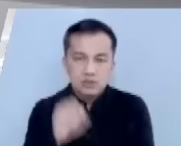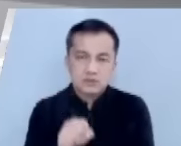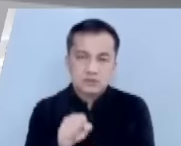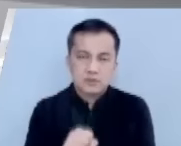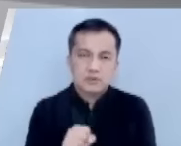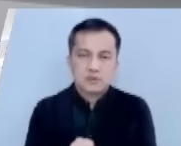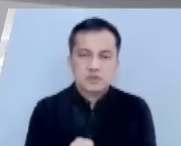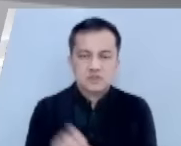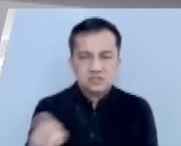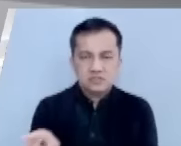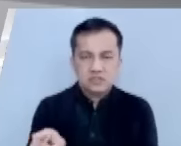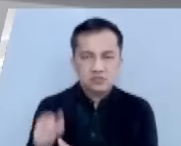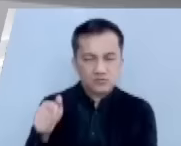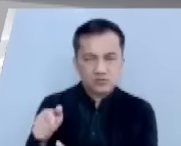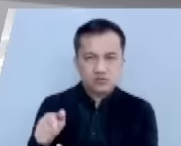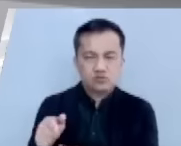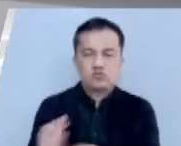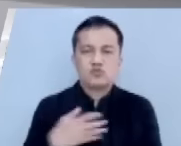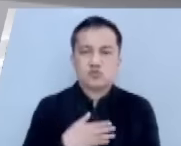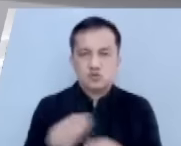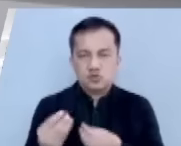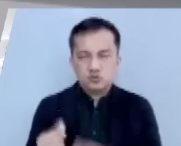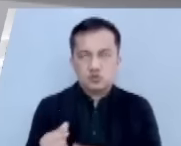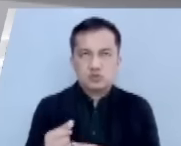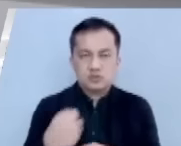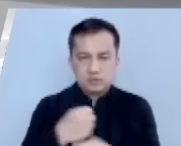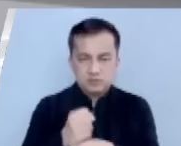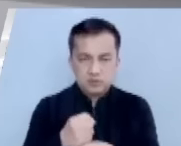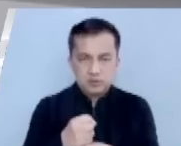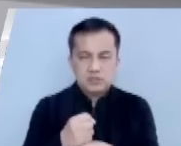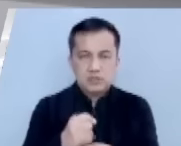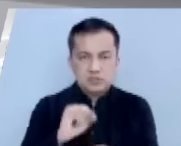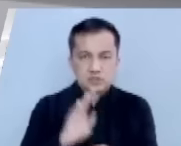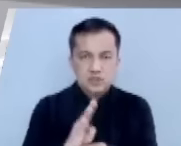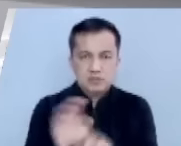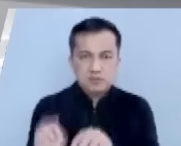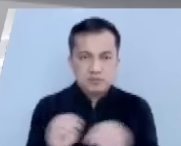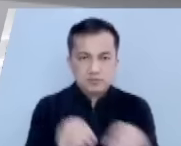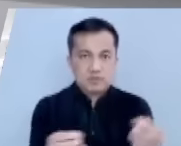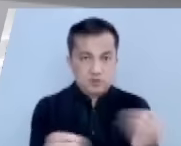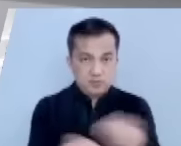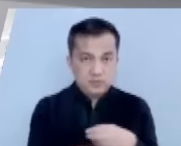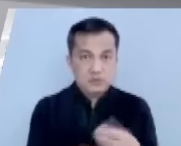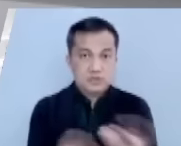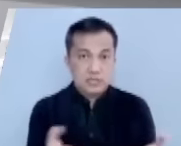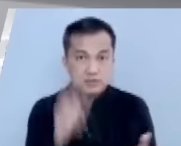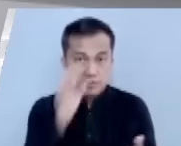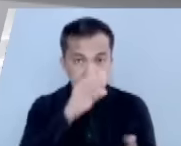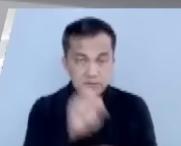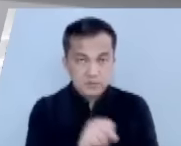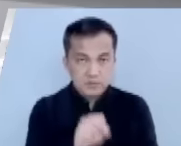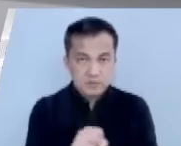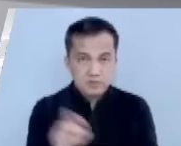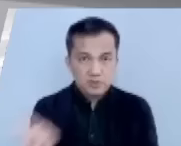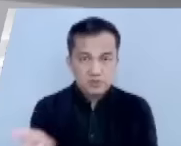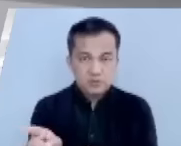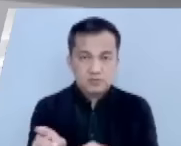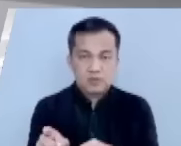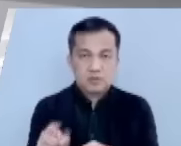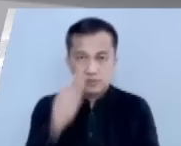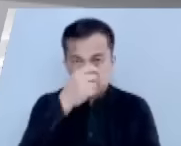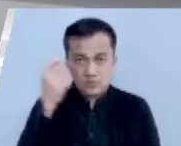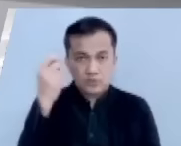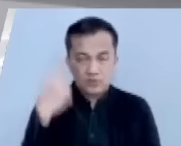layong tugunan ng binubuong job placement office kung saan mahahanapan ng trabaho ang mga nagsipagtapos ng naayon sa